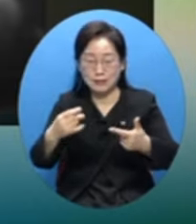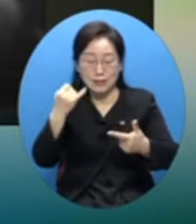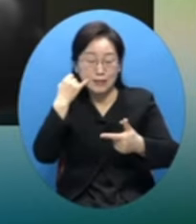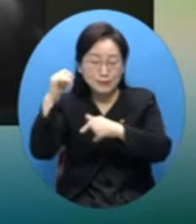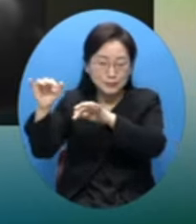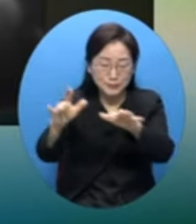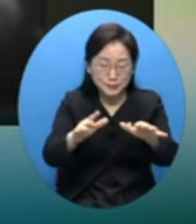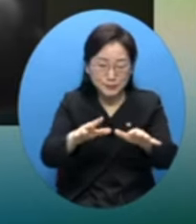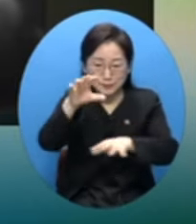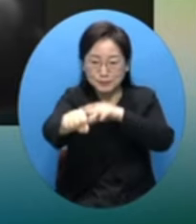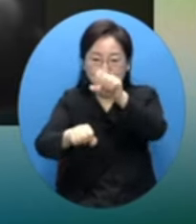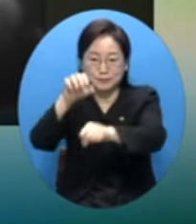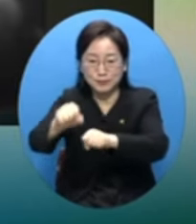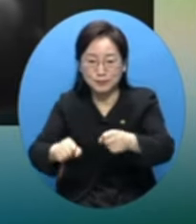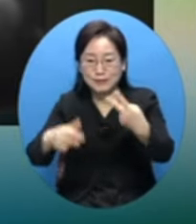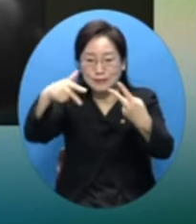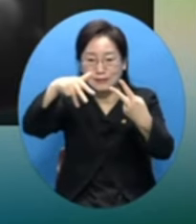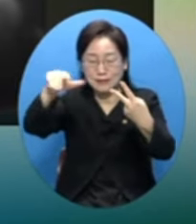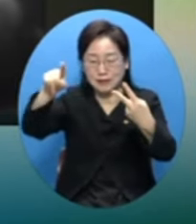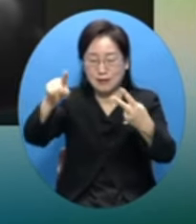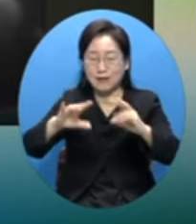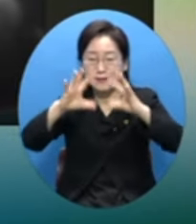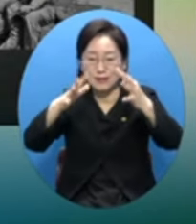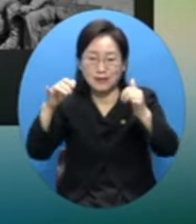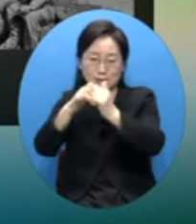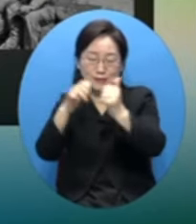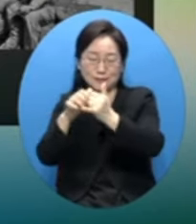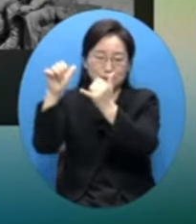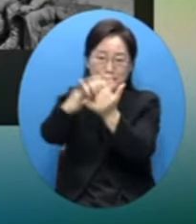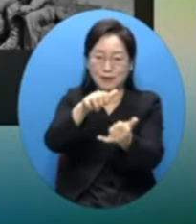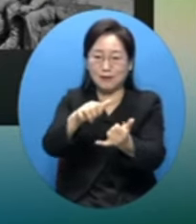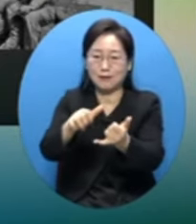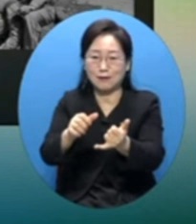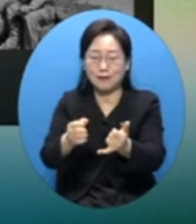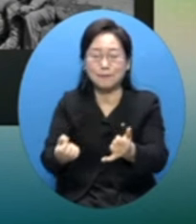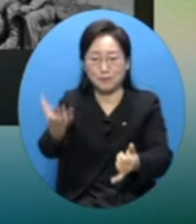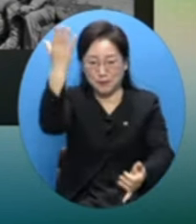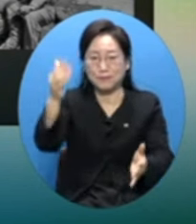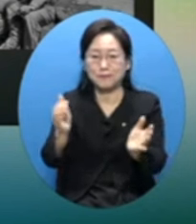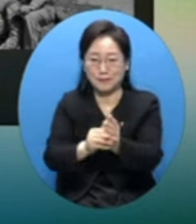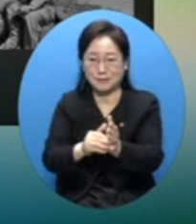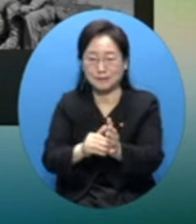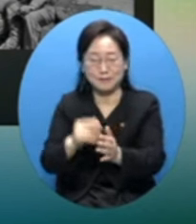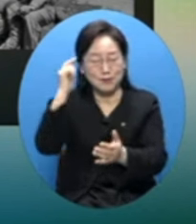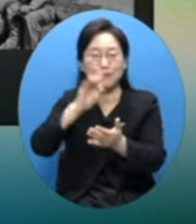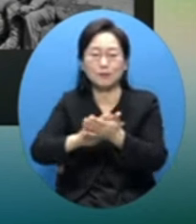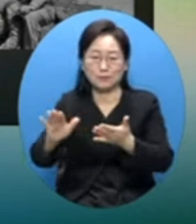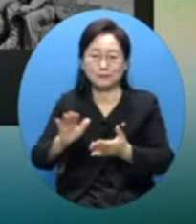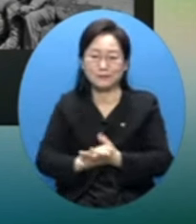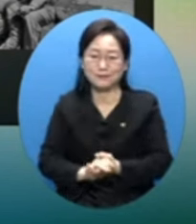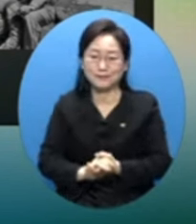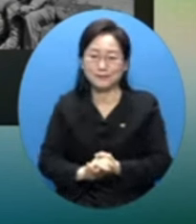2차 세계대전을 승리로 이끌고 세계 평화를 가져오게 되었습니다. 할렐루야!